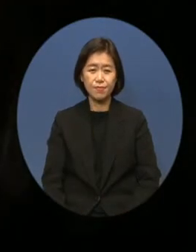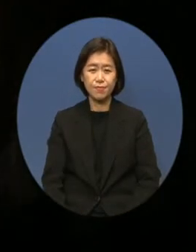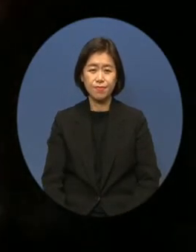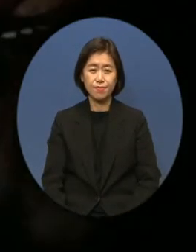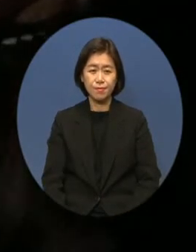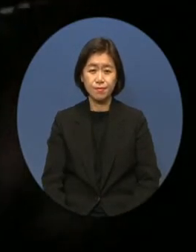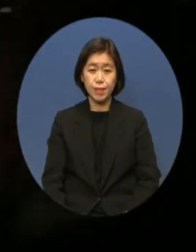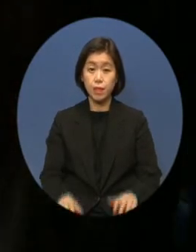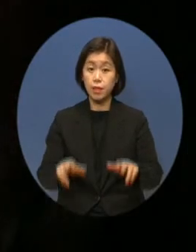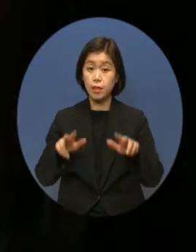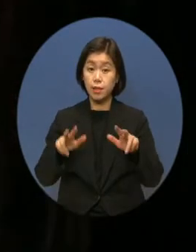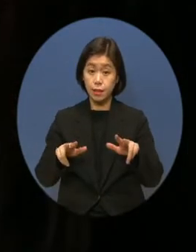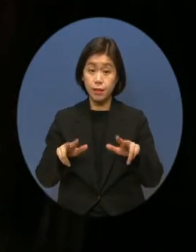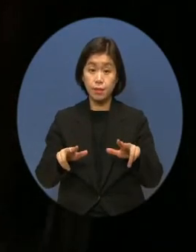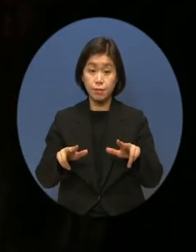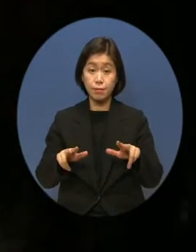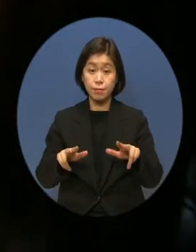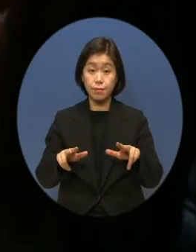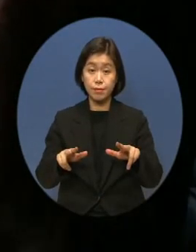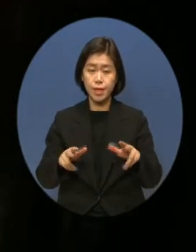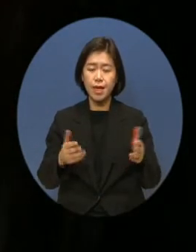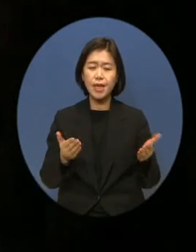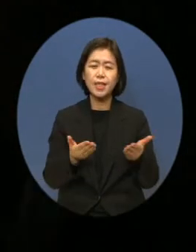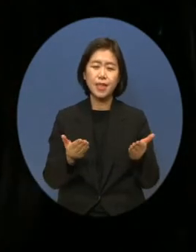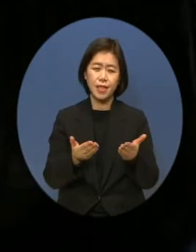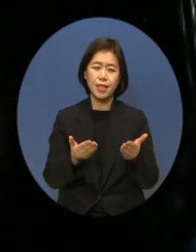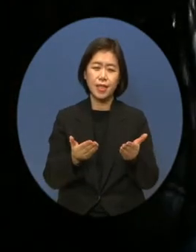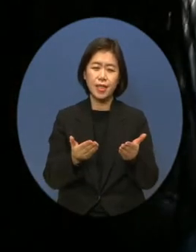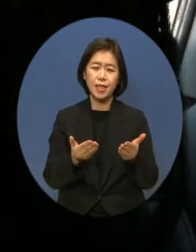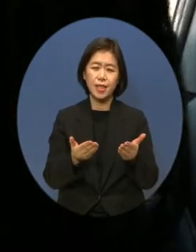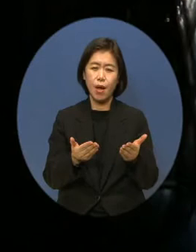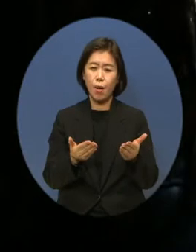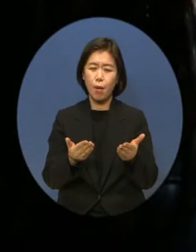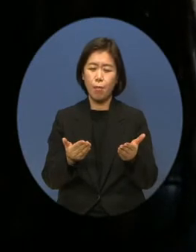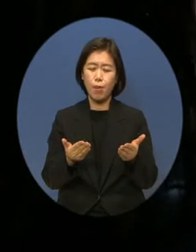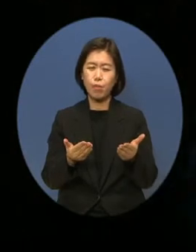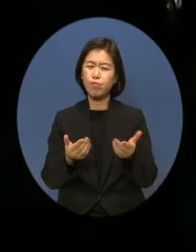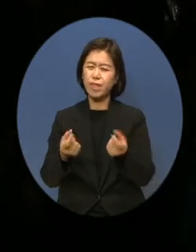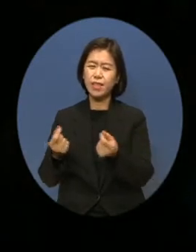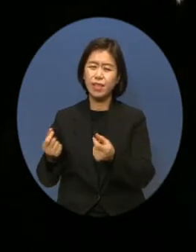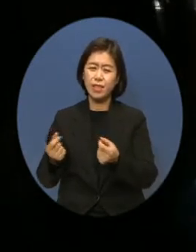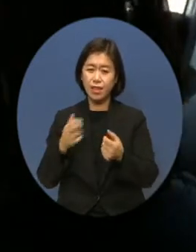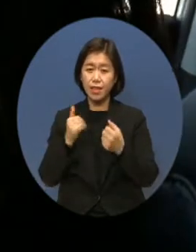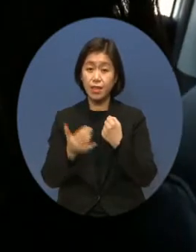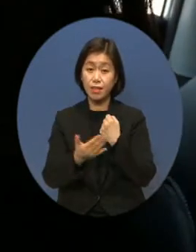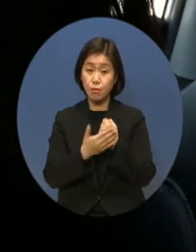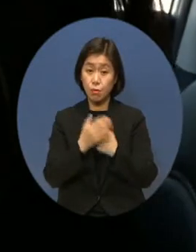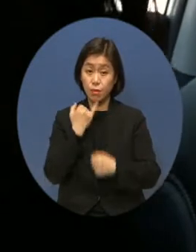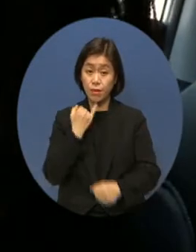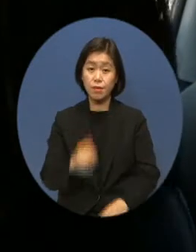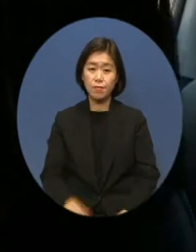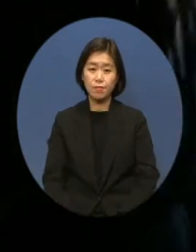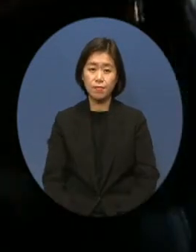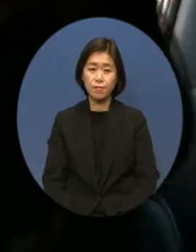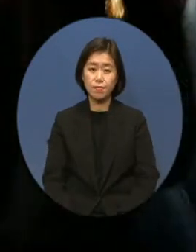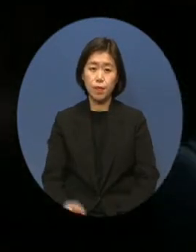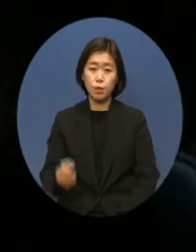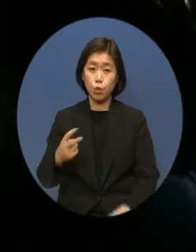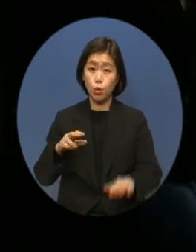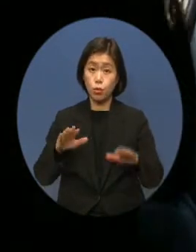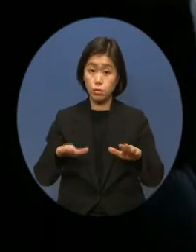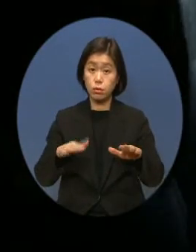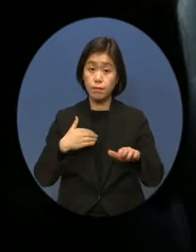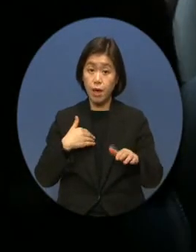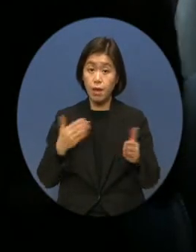저 이제 지금 같은 경우는 업무의 연장이라고 보시면 되니까 뭐 그렇게. 그리고 저 지금 또 근무